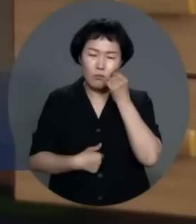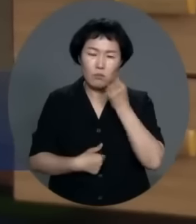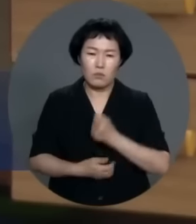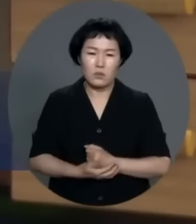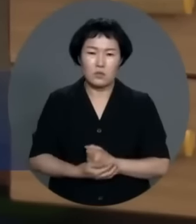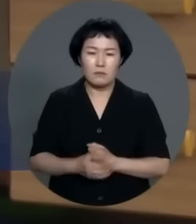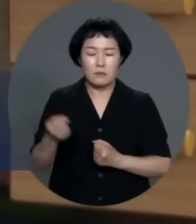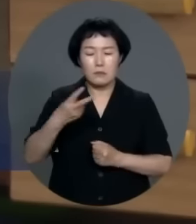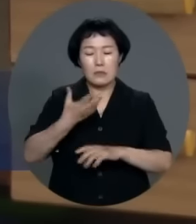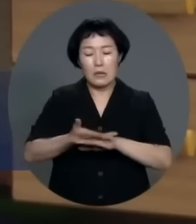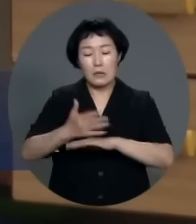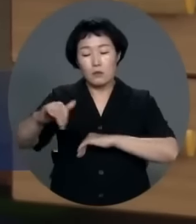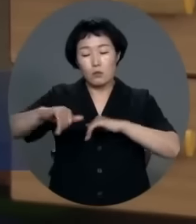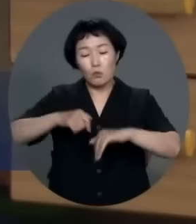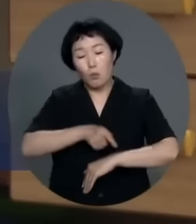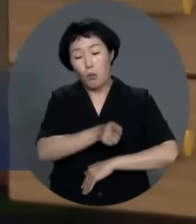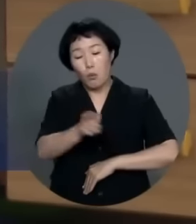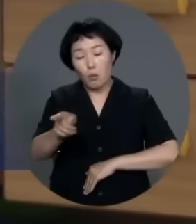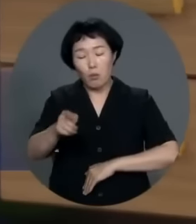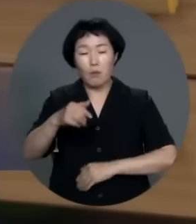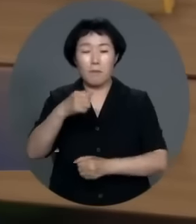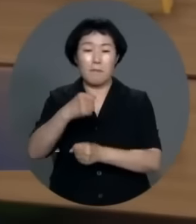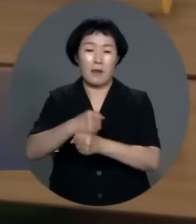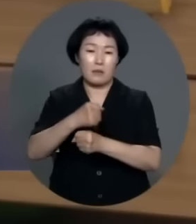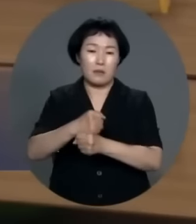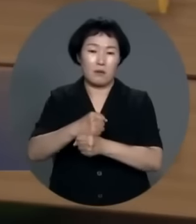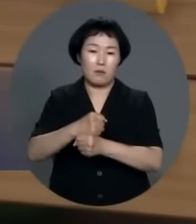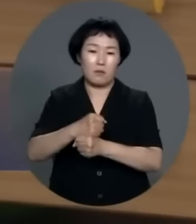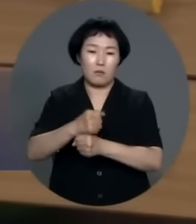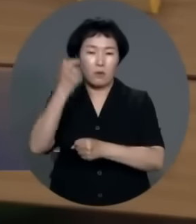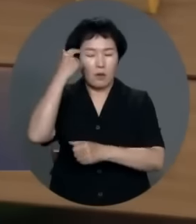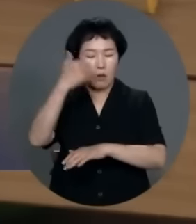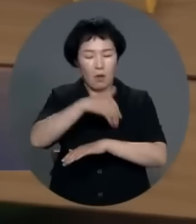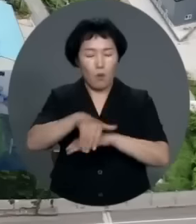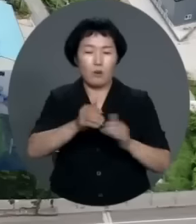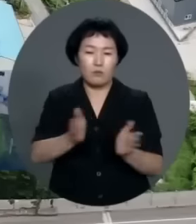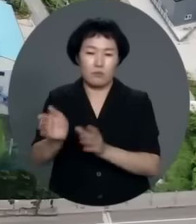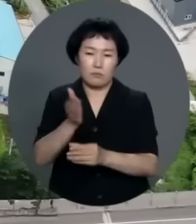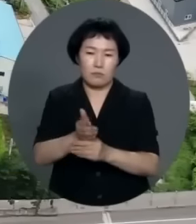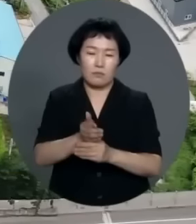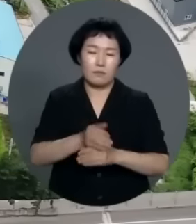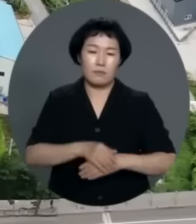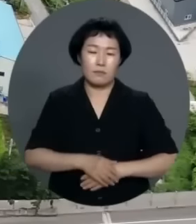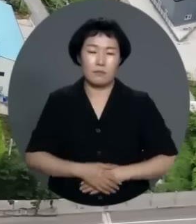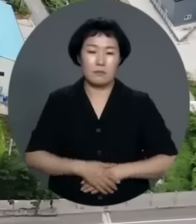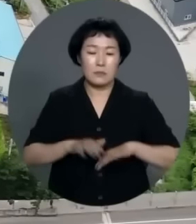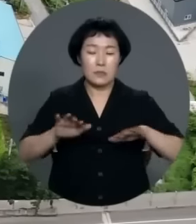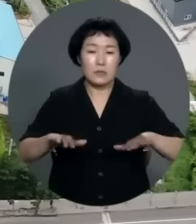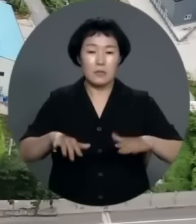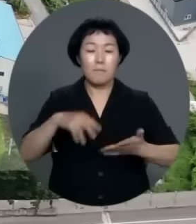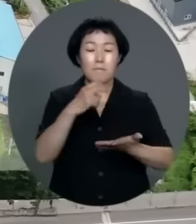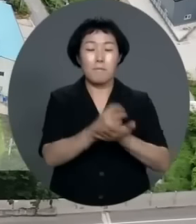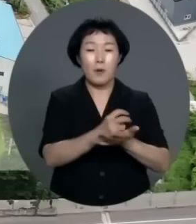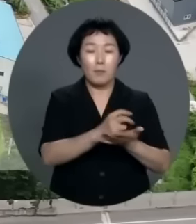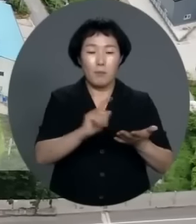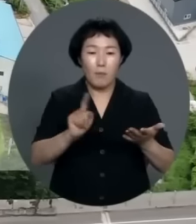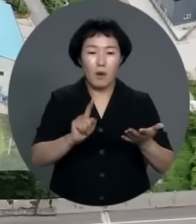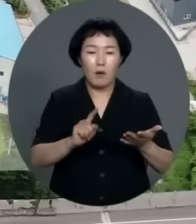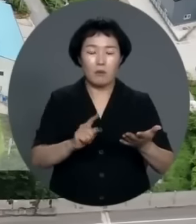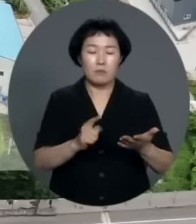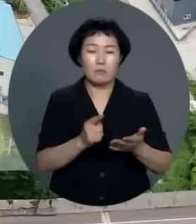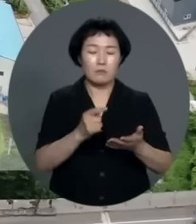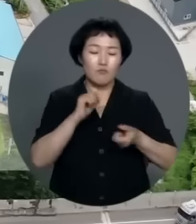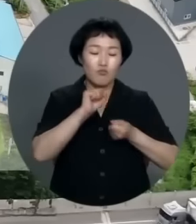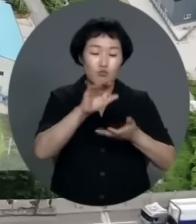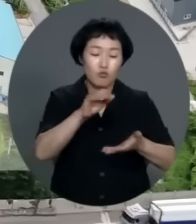지금 만들려고 우회로를 지금 준비를 검토를 하고 있습니다. 현행법상 물류센터가 주택가와